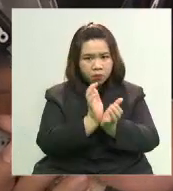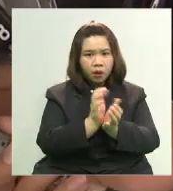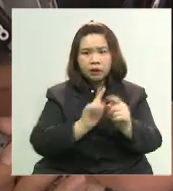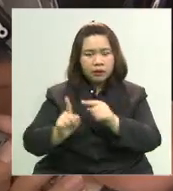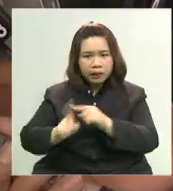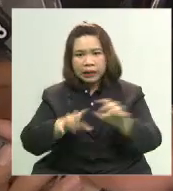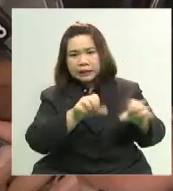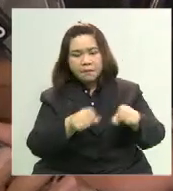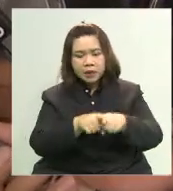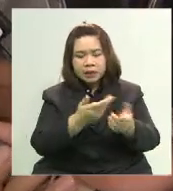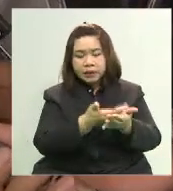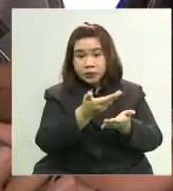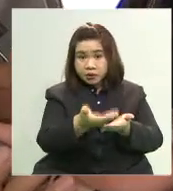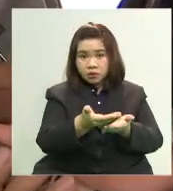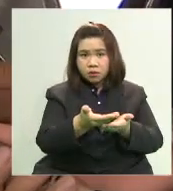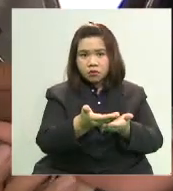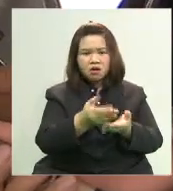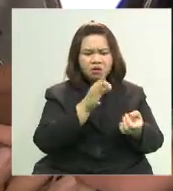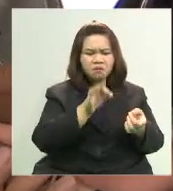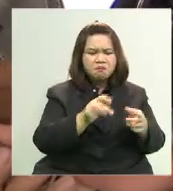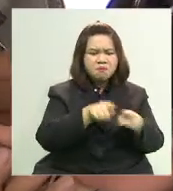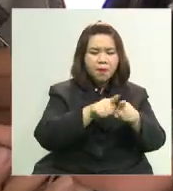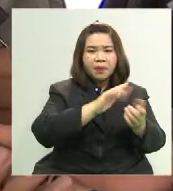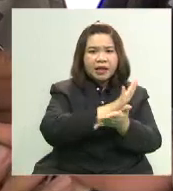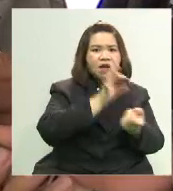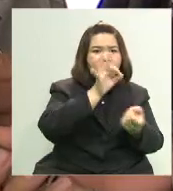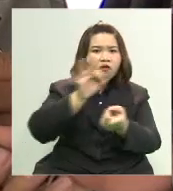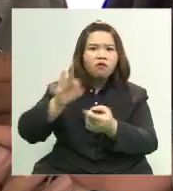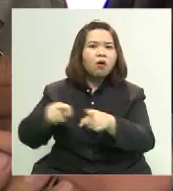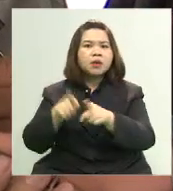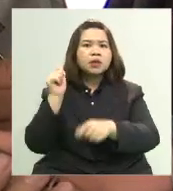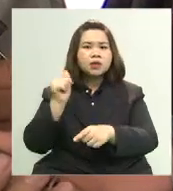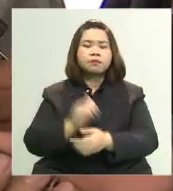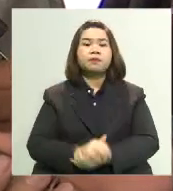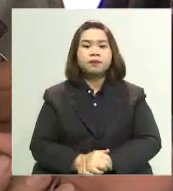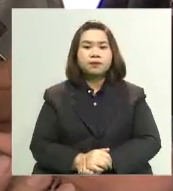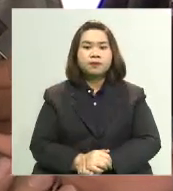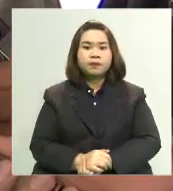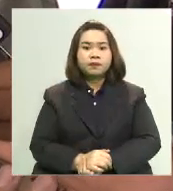าซื้อใบซื้อบันทึกจับกุมเนี่ยเหมือนเดิม